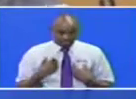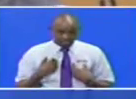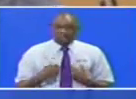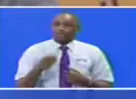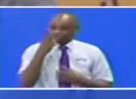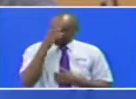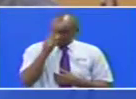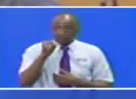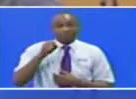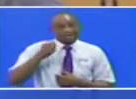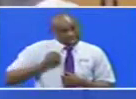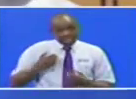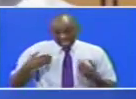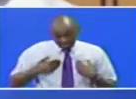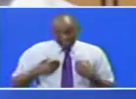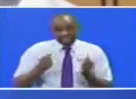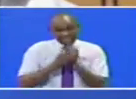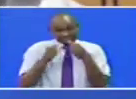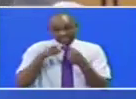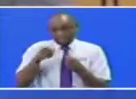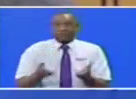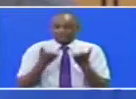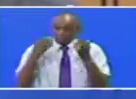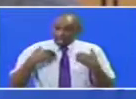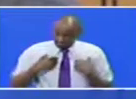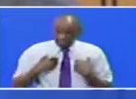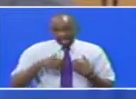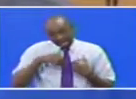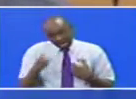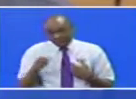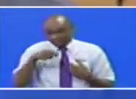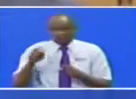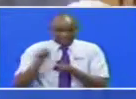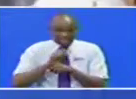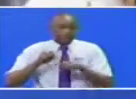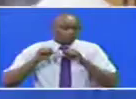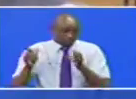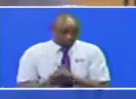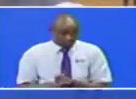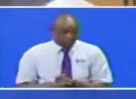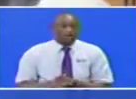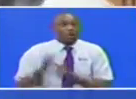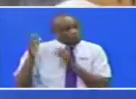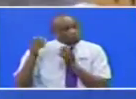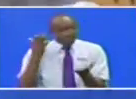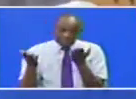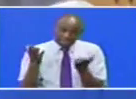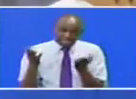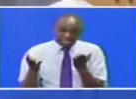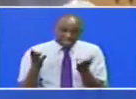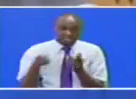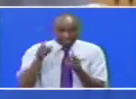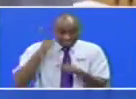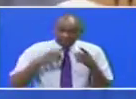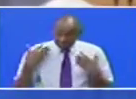25 girls I have, 16 made it through to employment. So the rest are still in undergoing training, and hopefully by end of